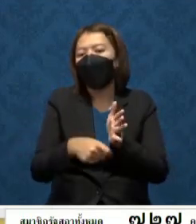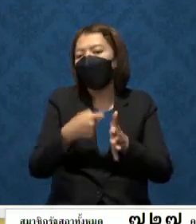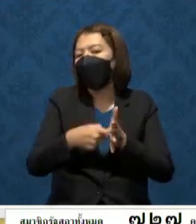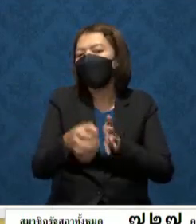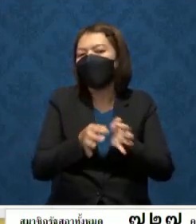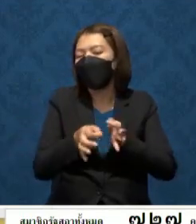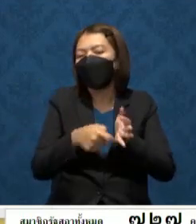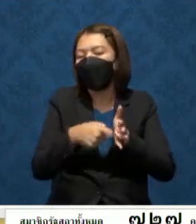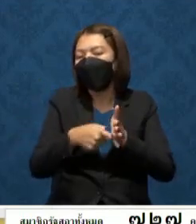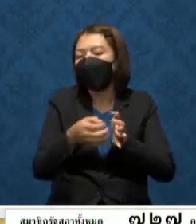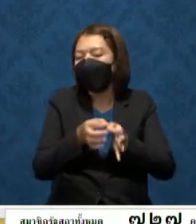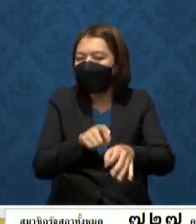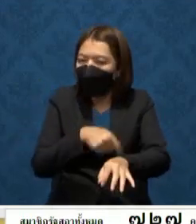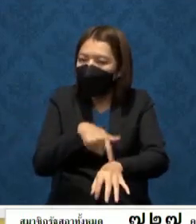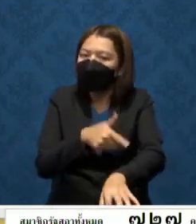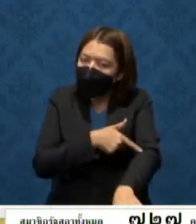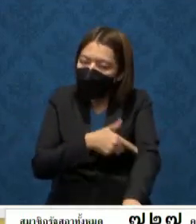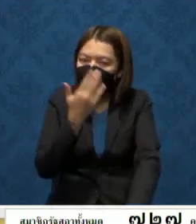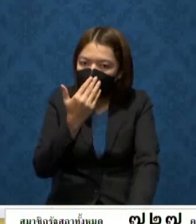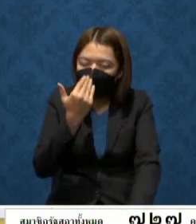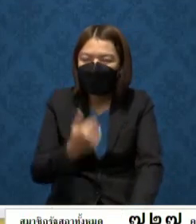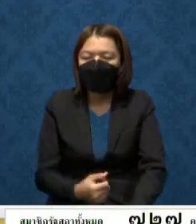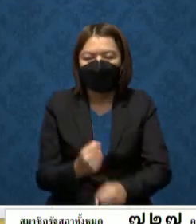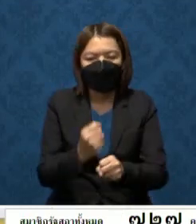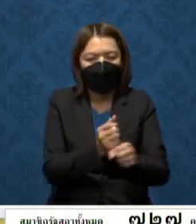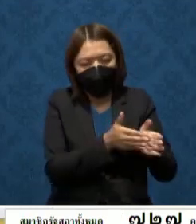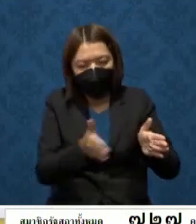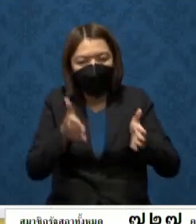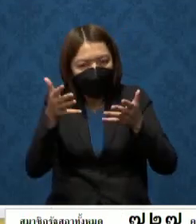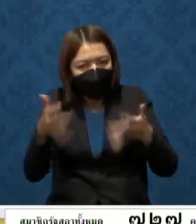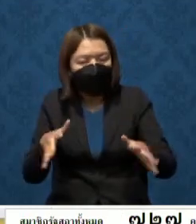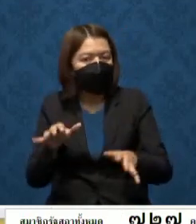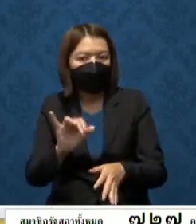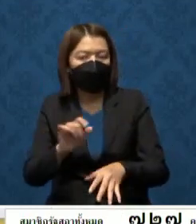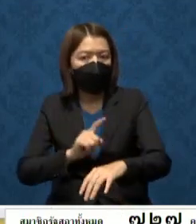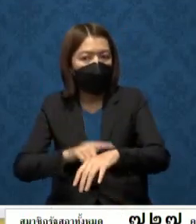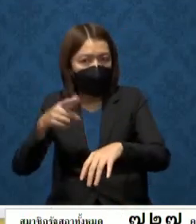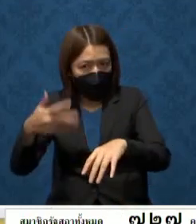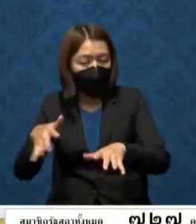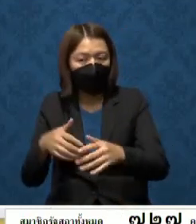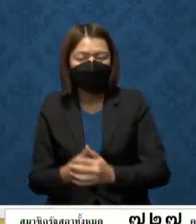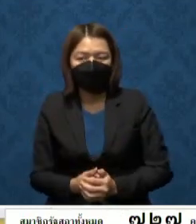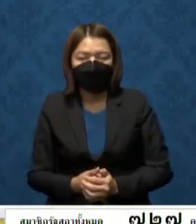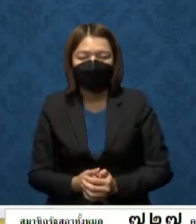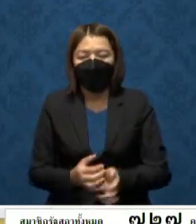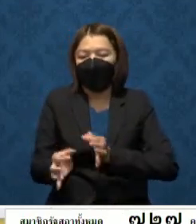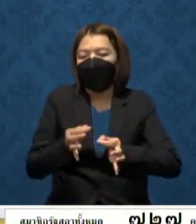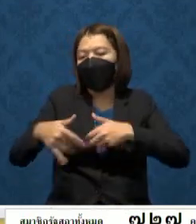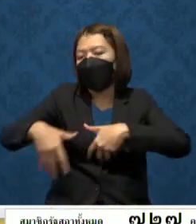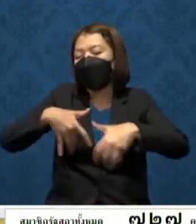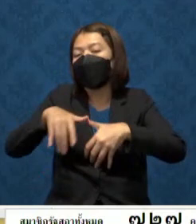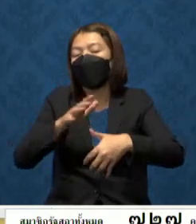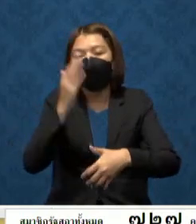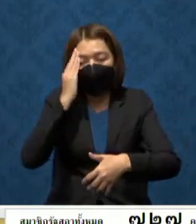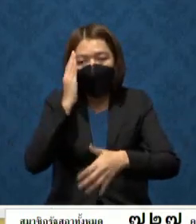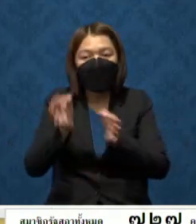าถังนี้การชี้แจงเหุราช้าี่ทำงานไม่แล้วเสร็จใครทางปฏิบติจะให้ชี้แจงประชาชนทุกคน